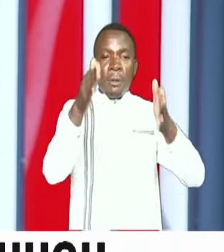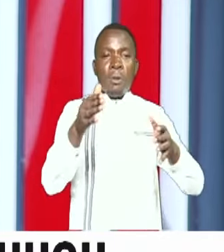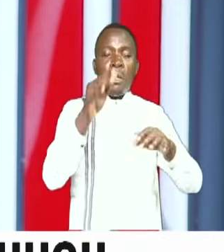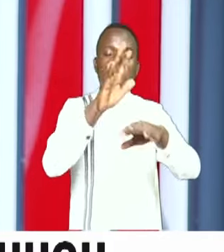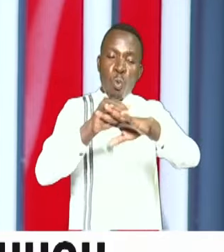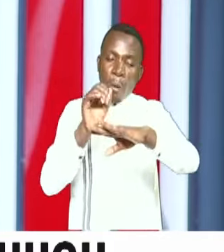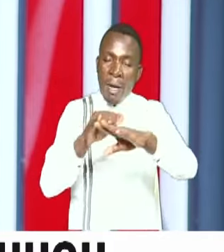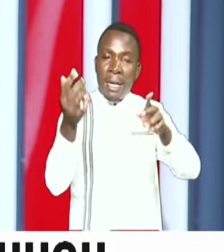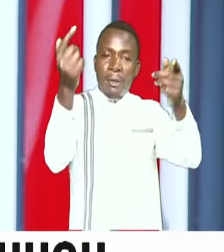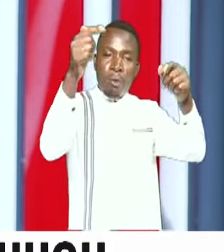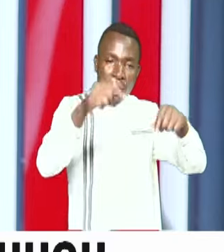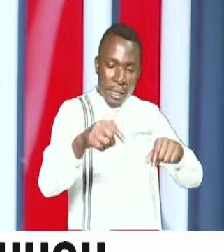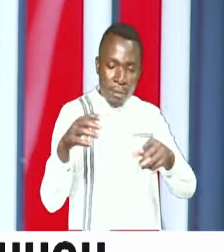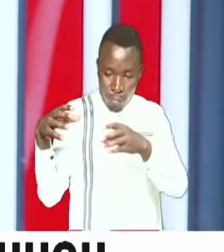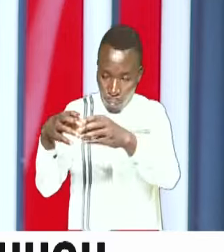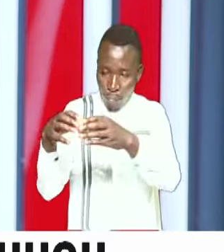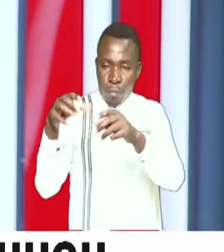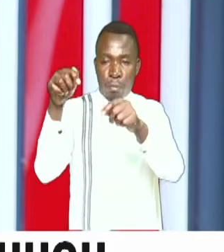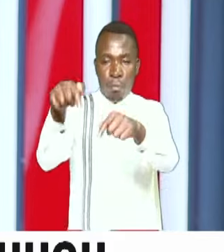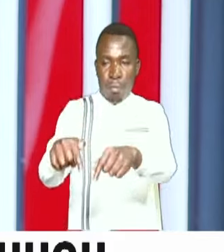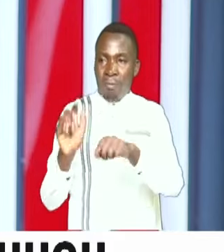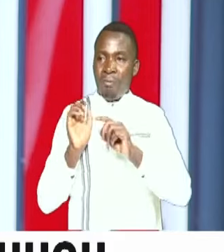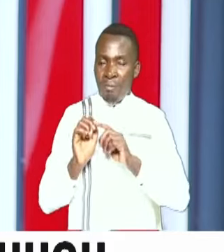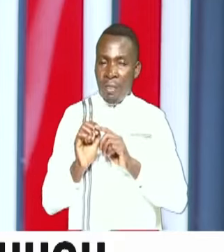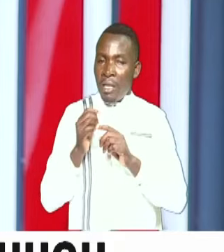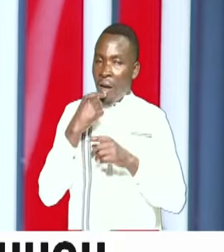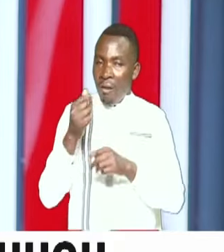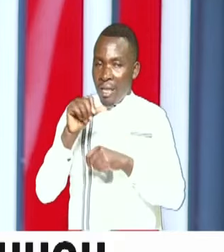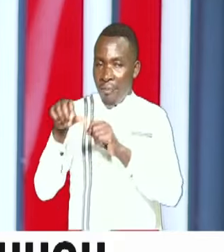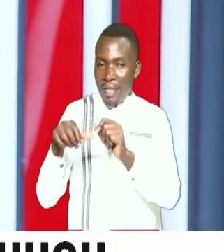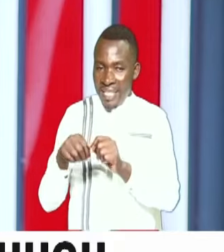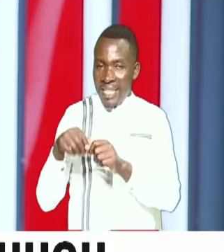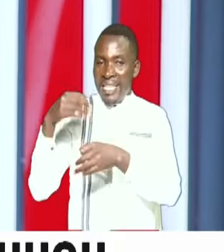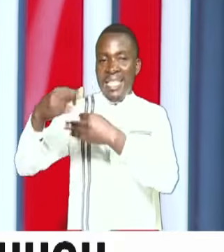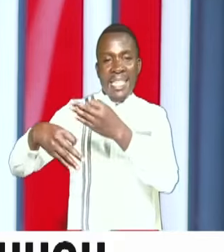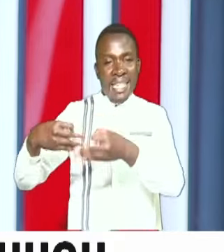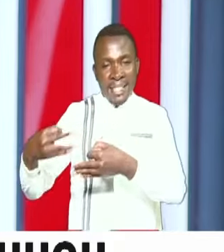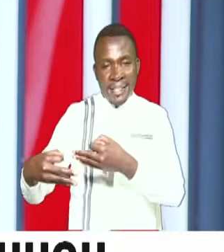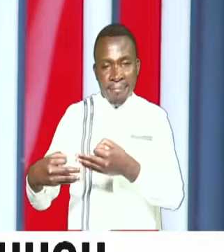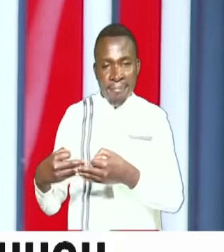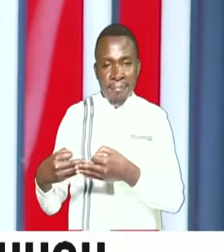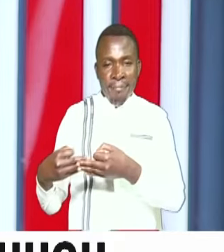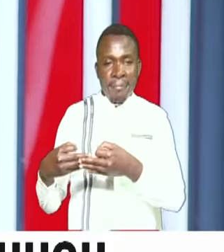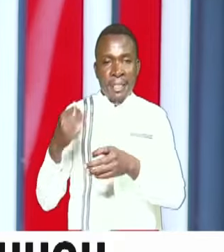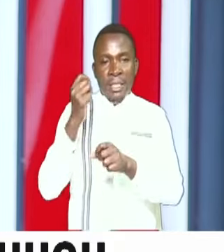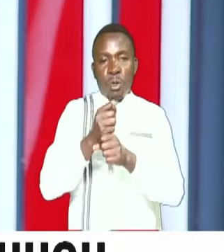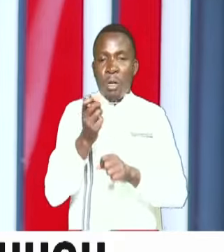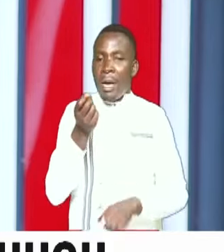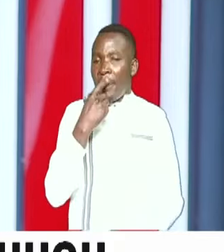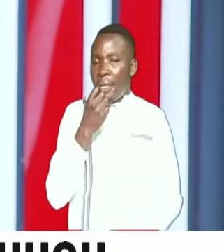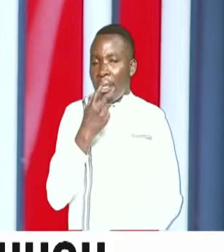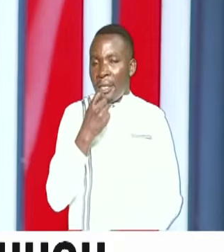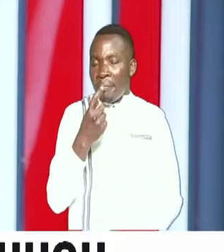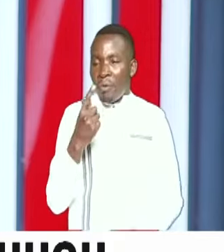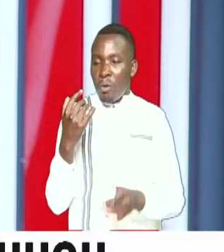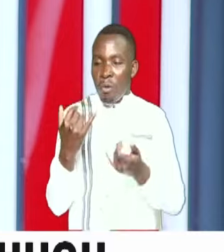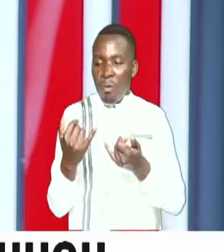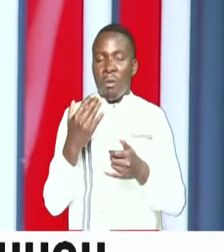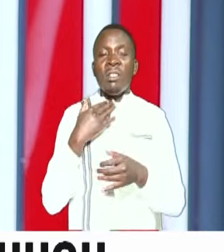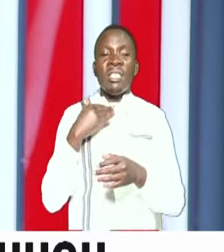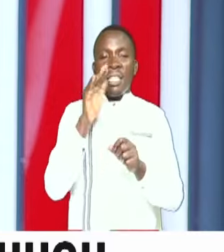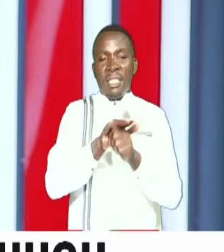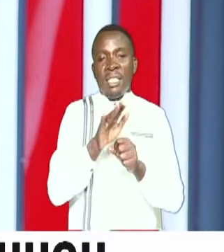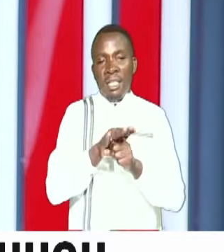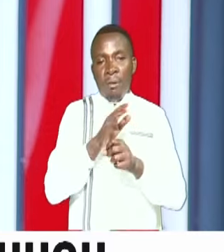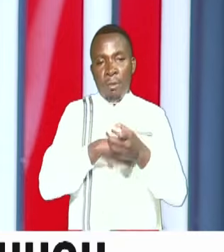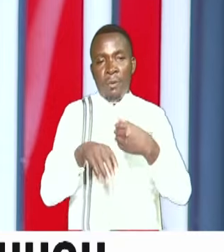tubahamagarire muri icyo cyiciro hanavuga mu bijyanye n'inganda zikora imiti aha turifuza cyane muri iyi myaka 10